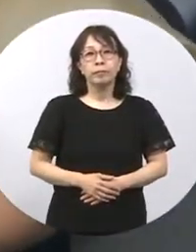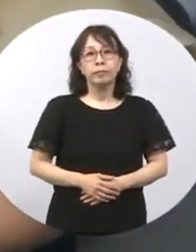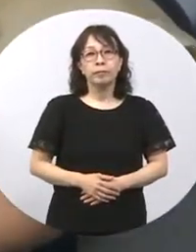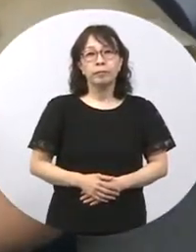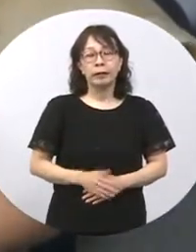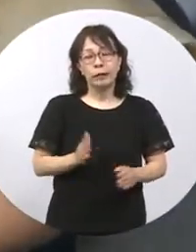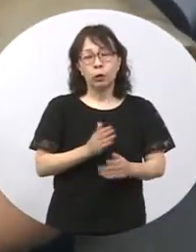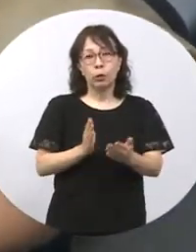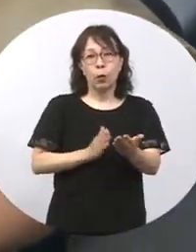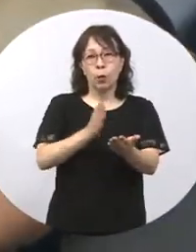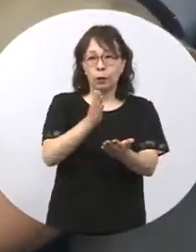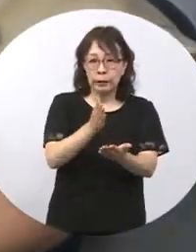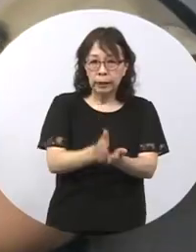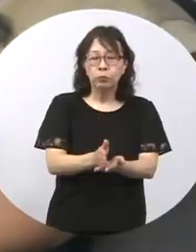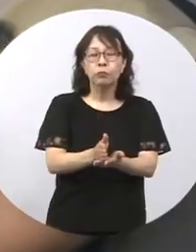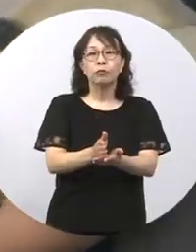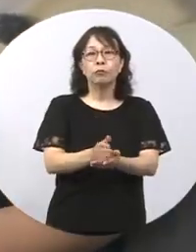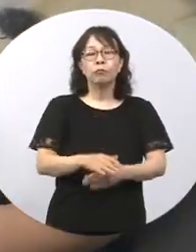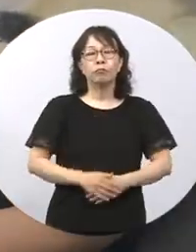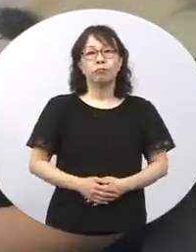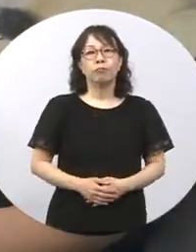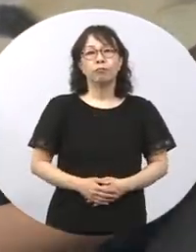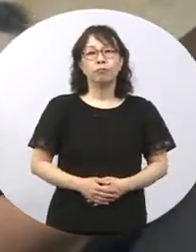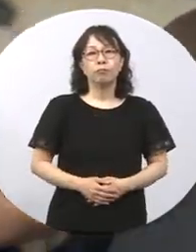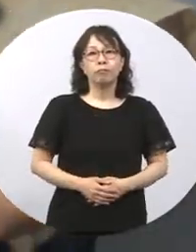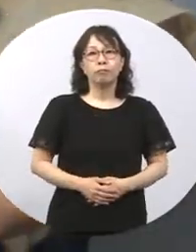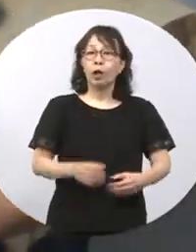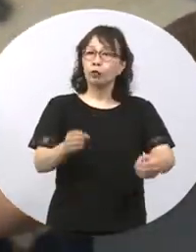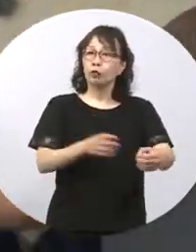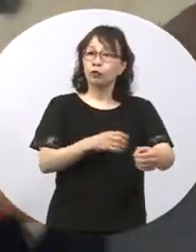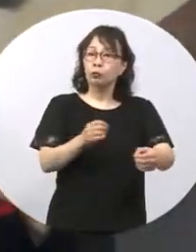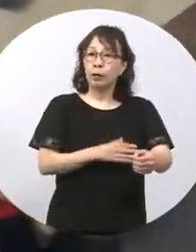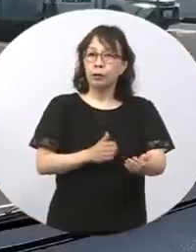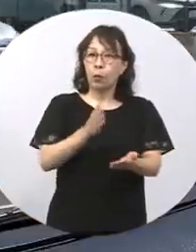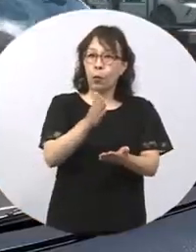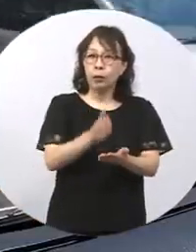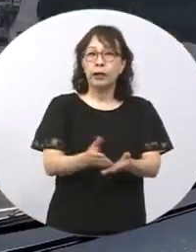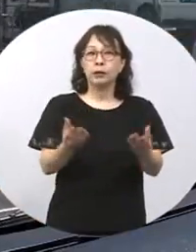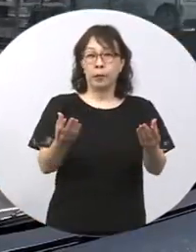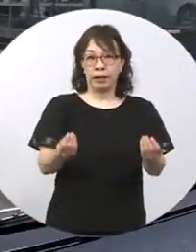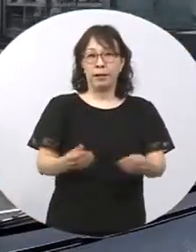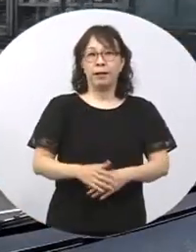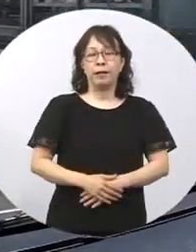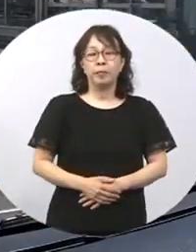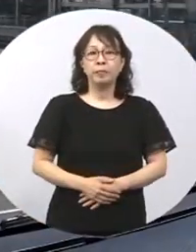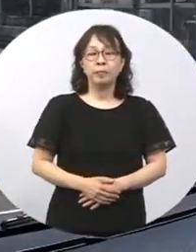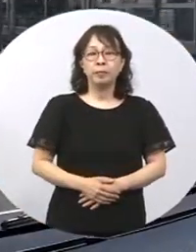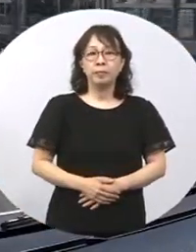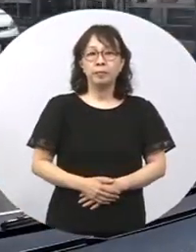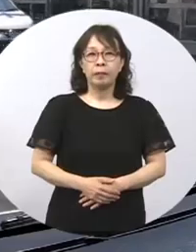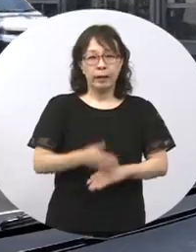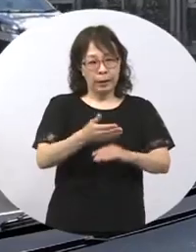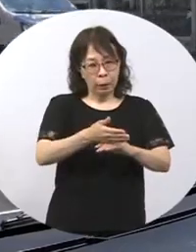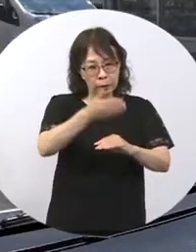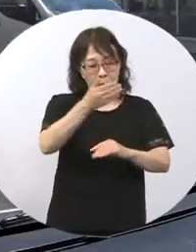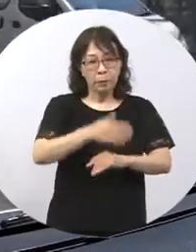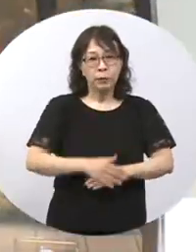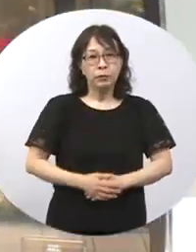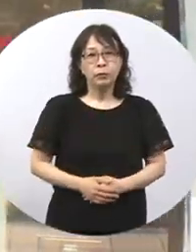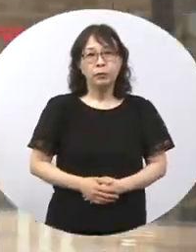はい、じゃあそろそろ到着予定です。 スーパーに到着しましたね。 ありがとうございました